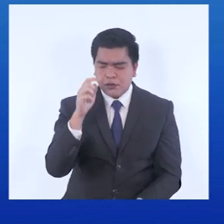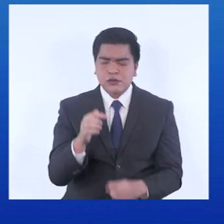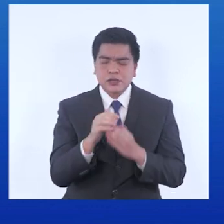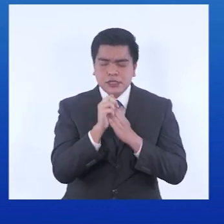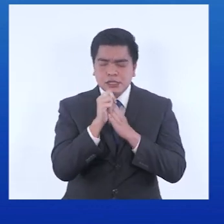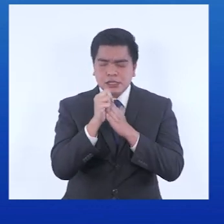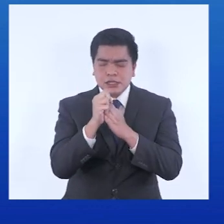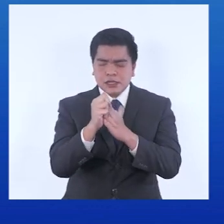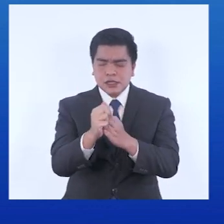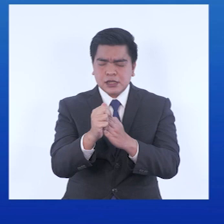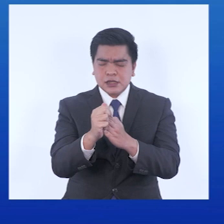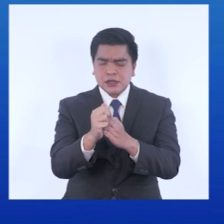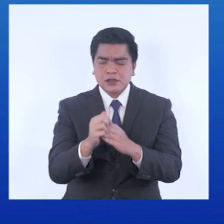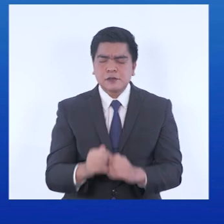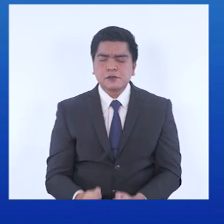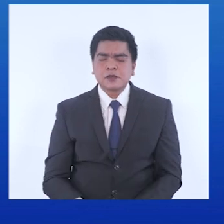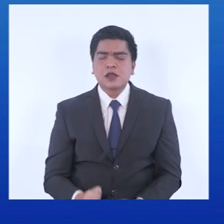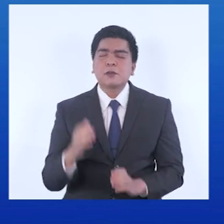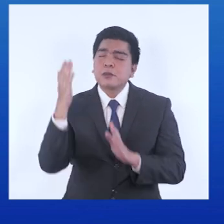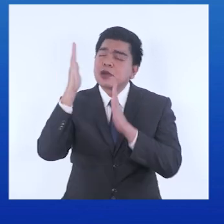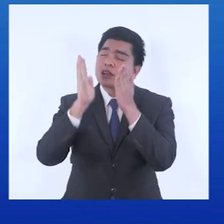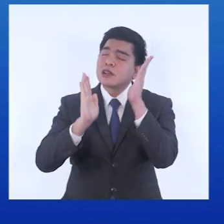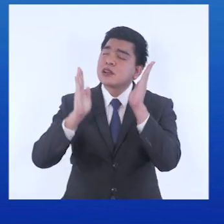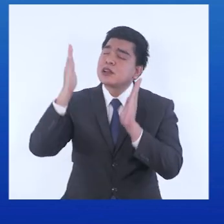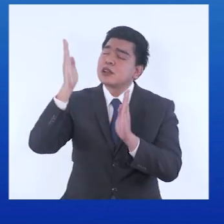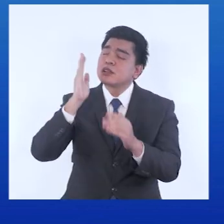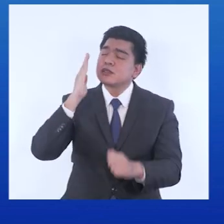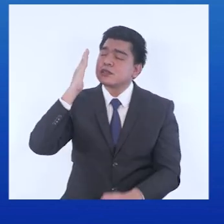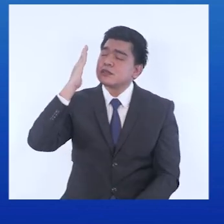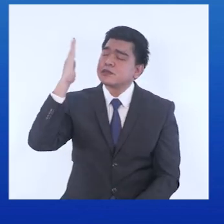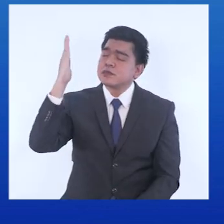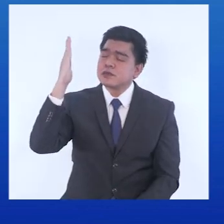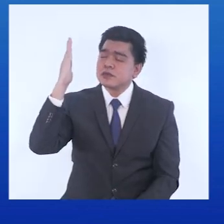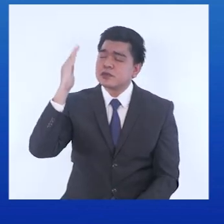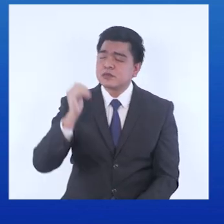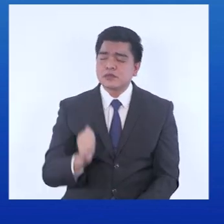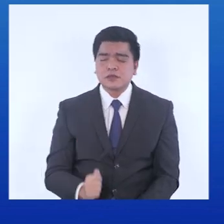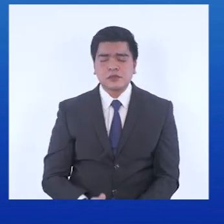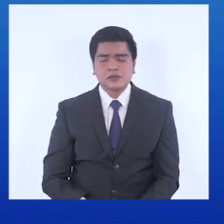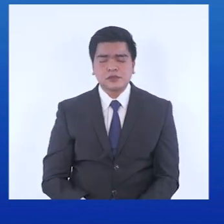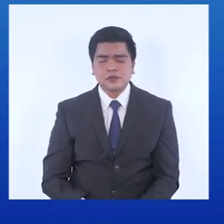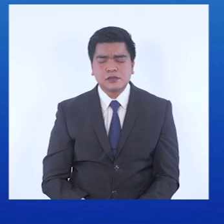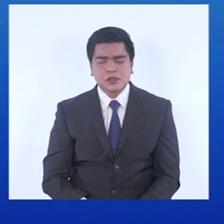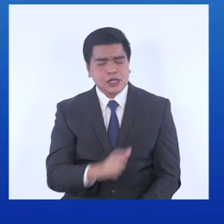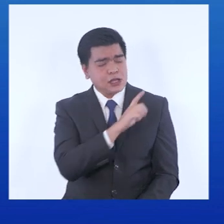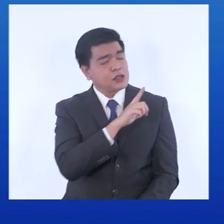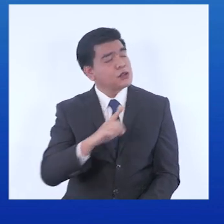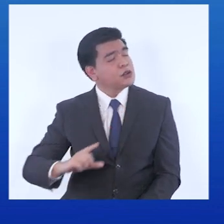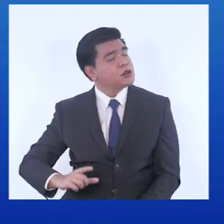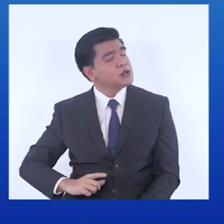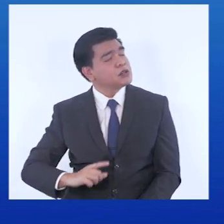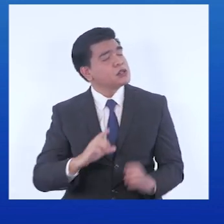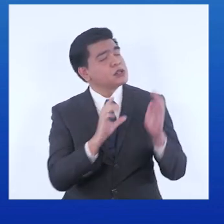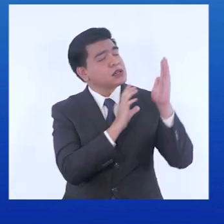ng paglilingkod namin sa iyo. Panginoon po naming Hesukristo, tunghayan mo rin po ang iyong mga